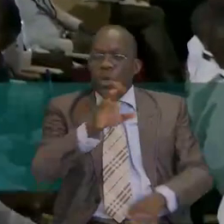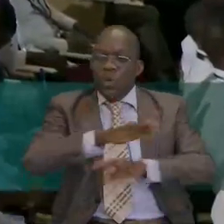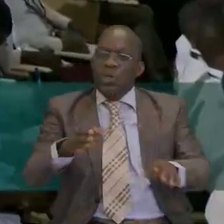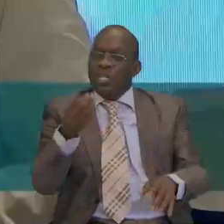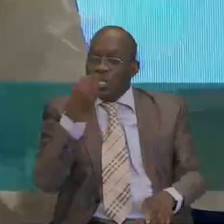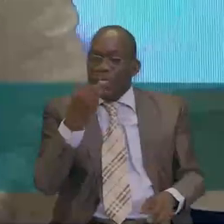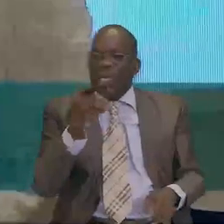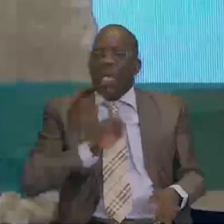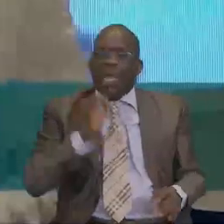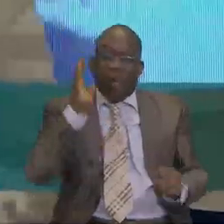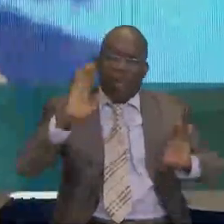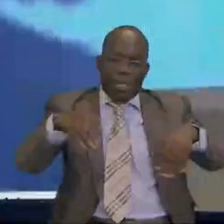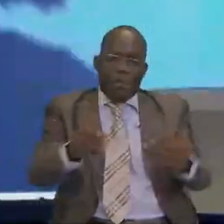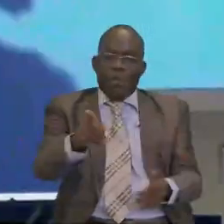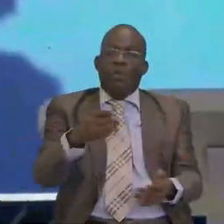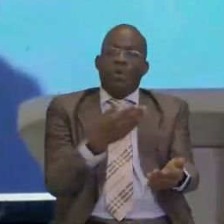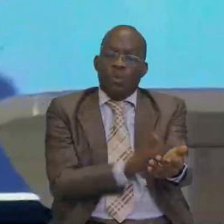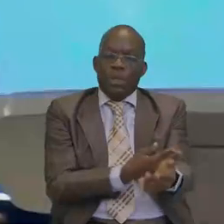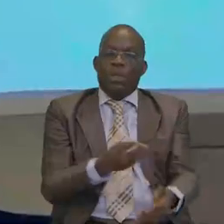te donnerai le petit déjeuner.